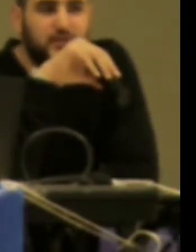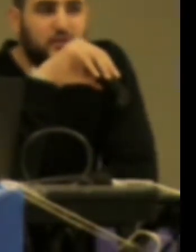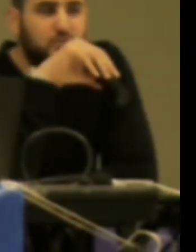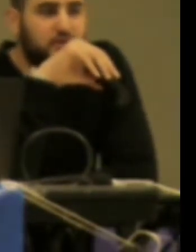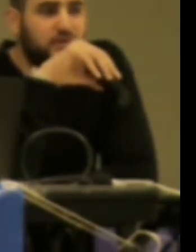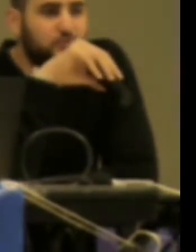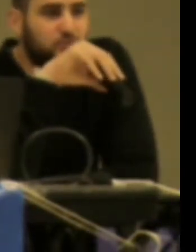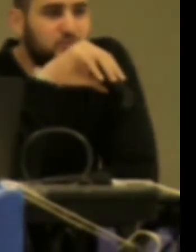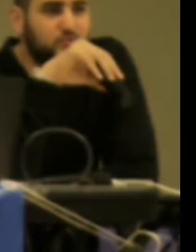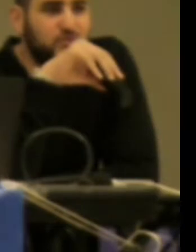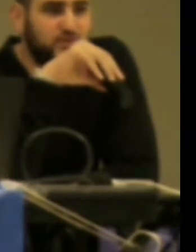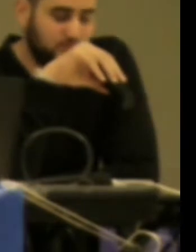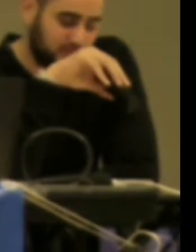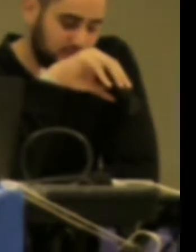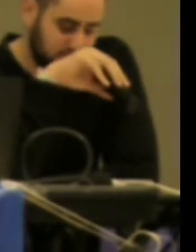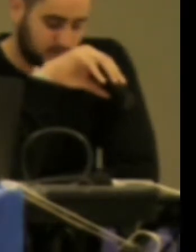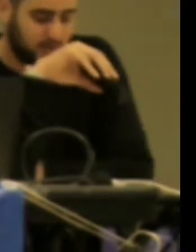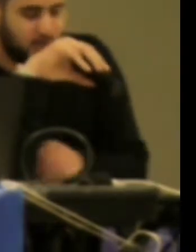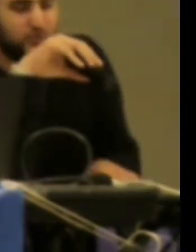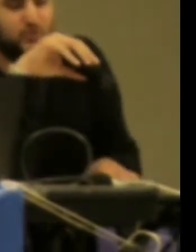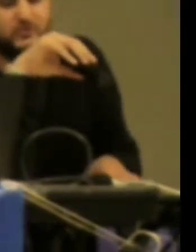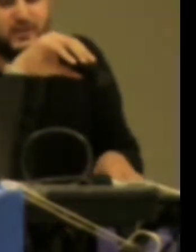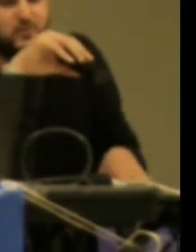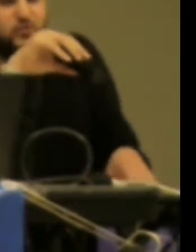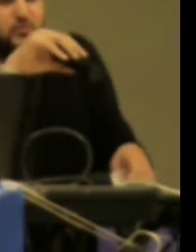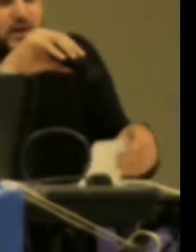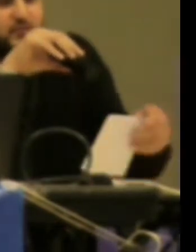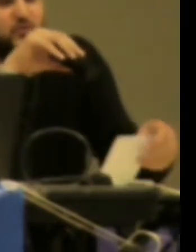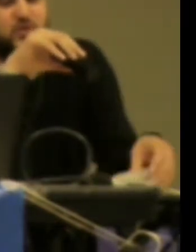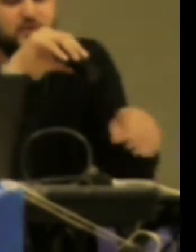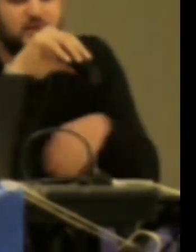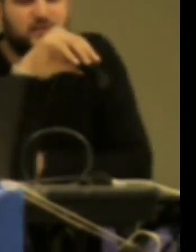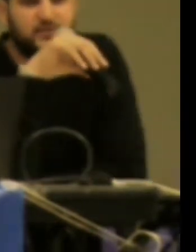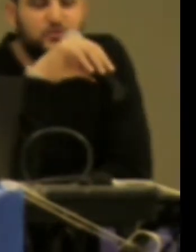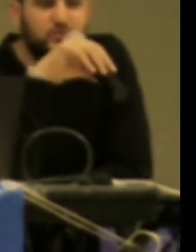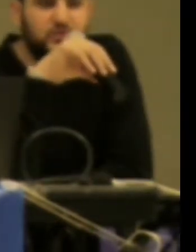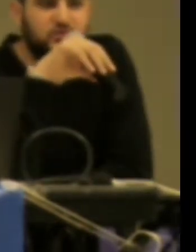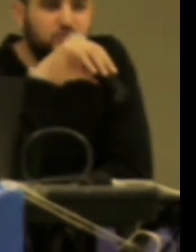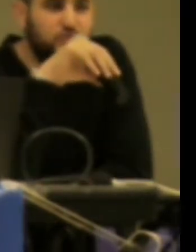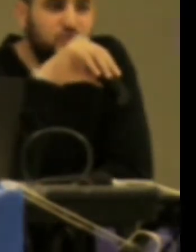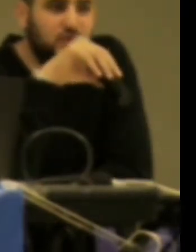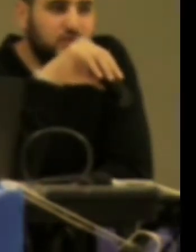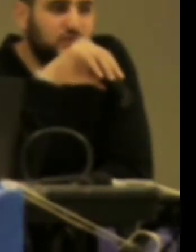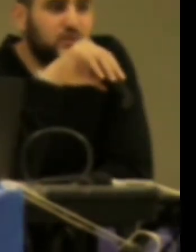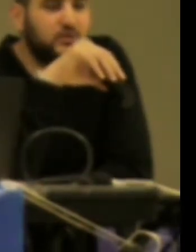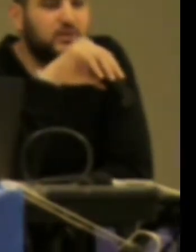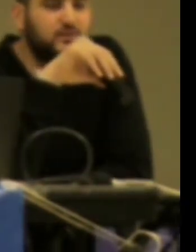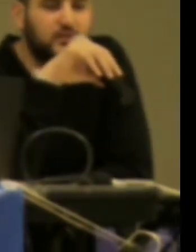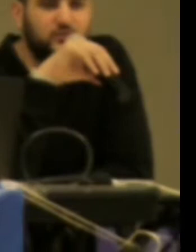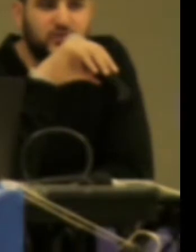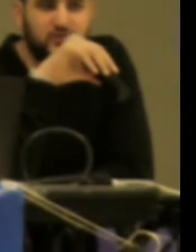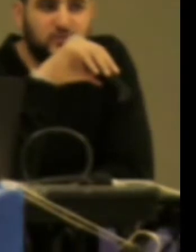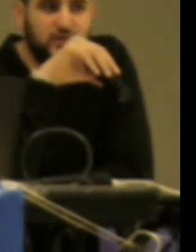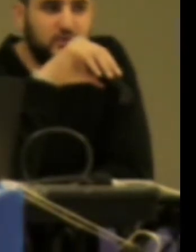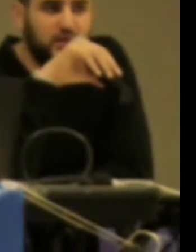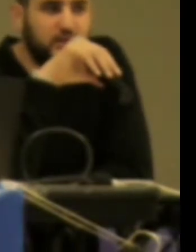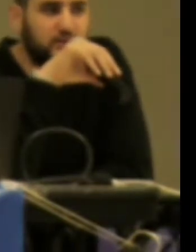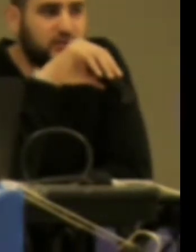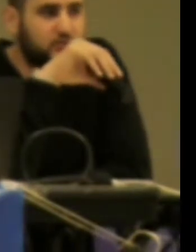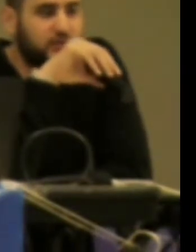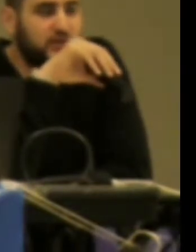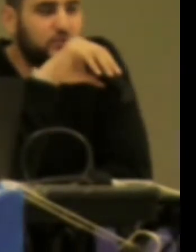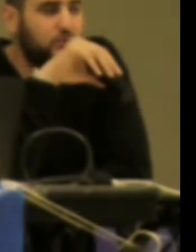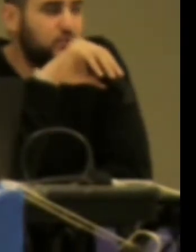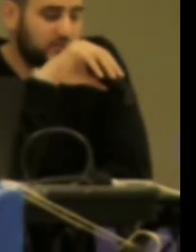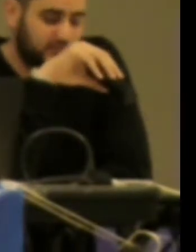الله تعالى وبركاته. Bonjour à tous. Je vais être plus bref. Donc moi, je vais présenter l'Union des jeunes musulmans, donc qui organise la conférence en partenariat